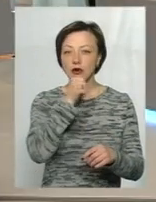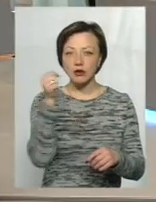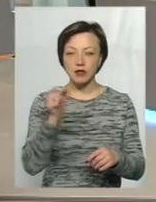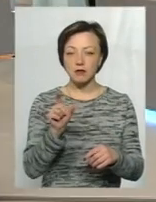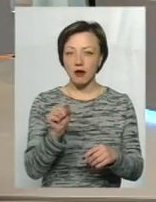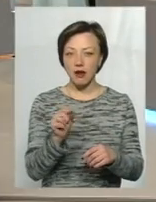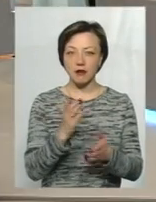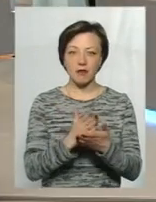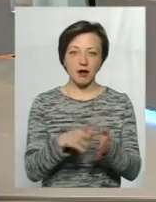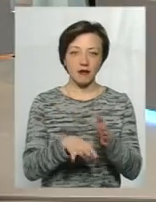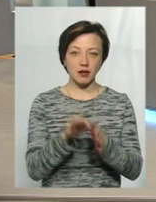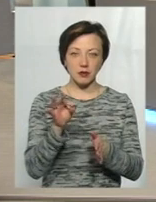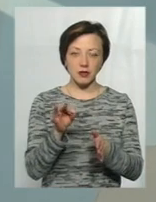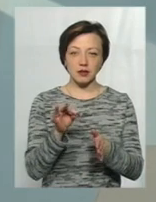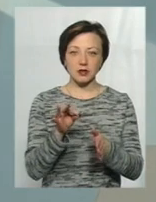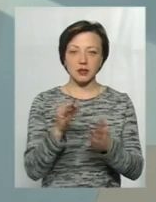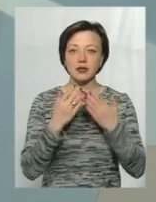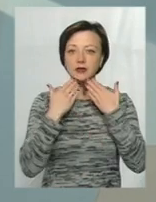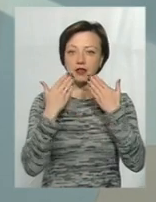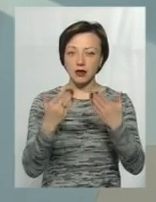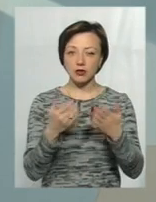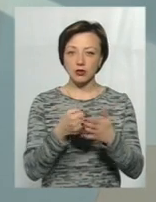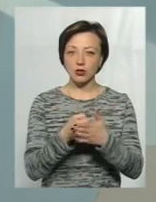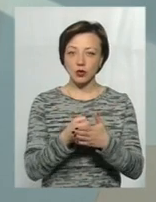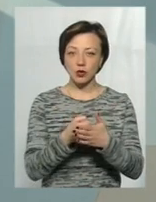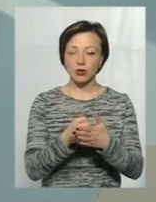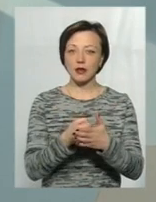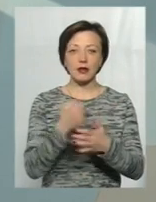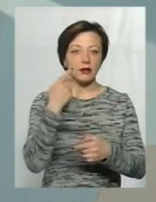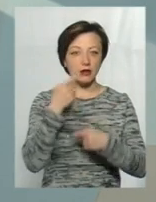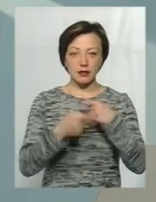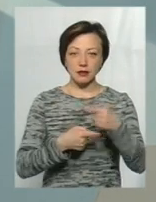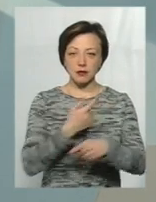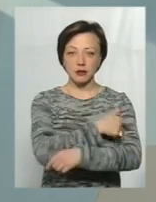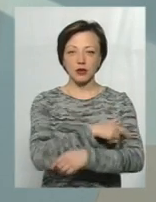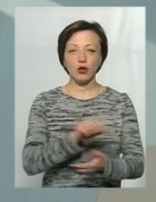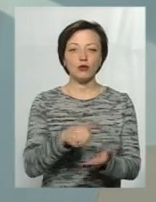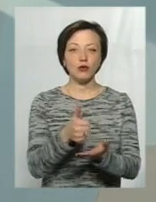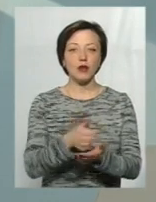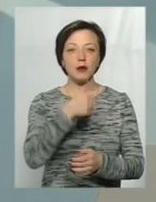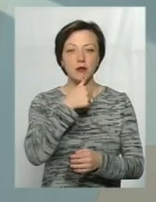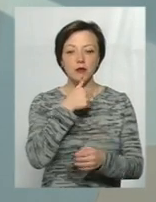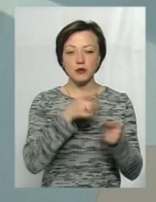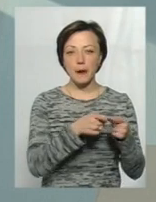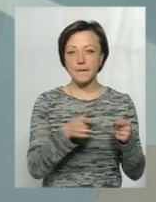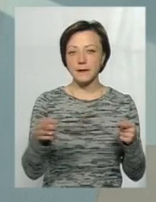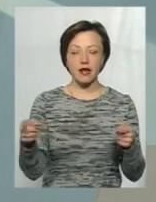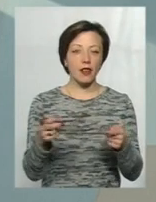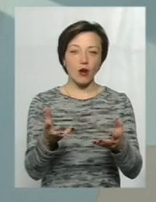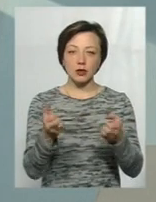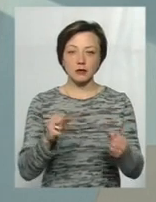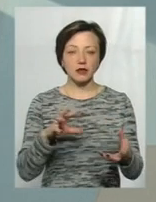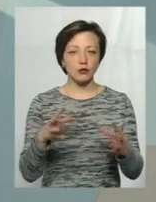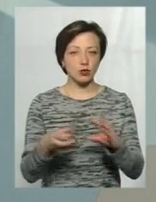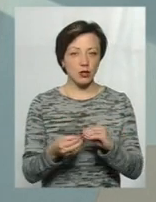І якщо вони звертаються до нетрадиційної медицини, просто знову ж саме основне, що попробувавши якийсь період, якщо не отримуєте